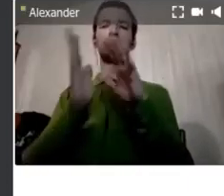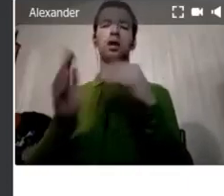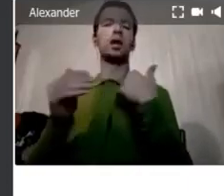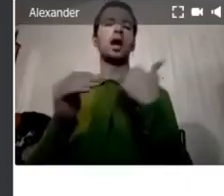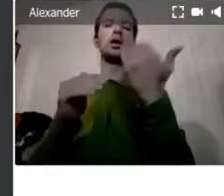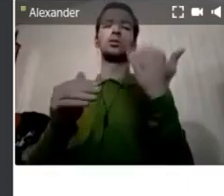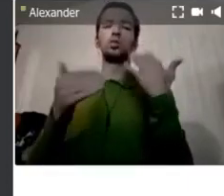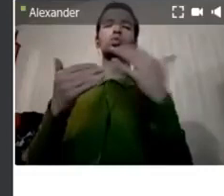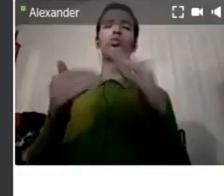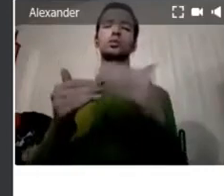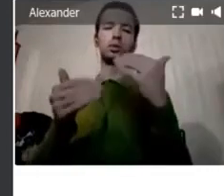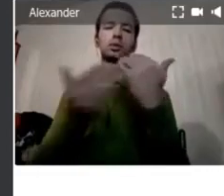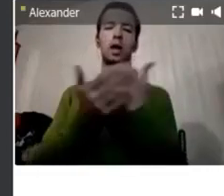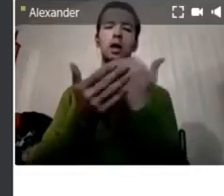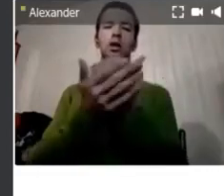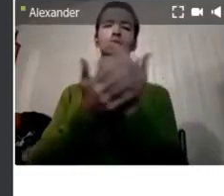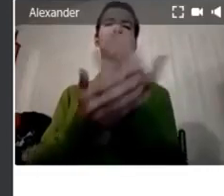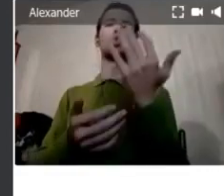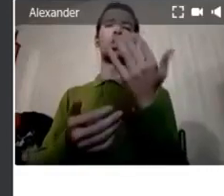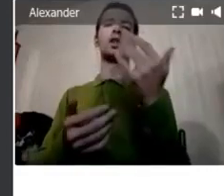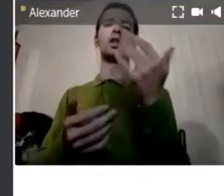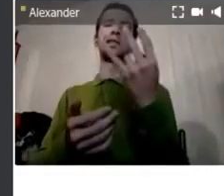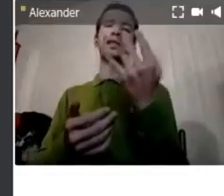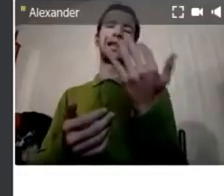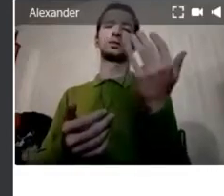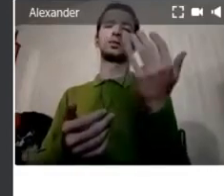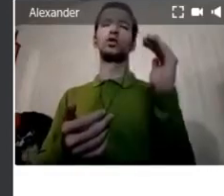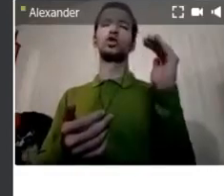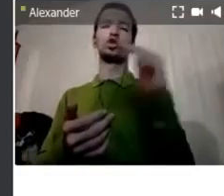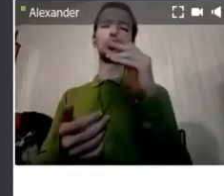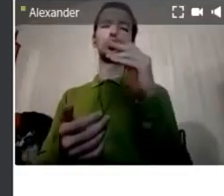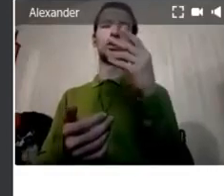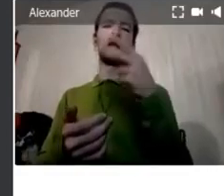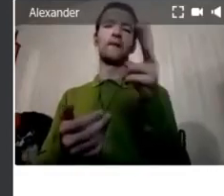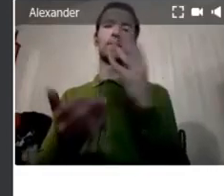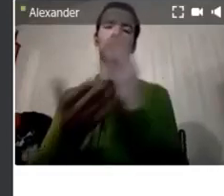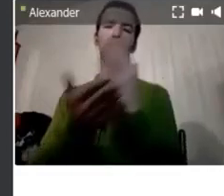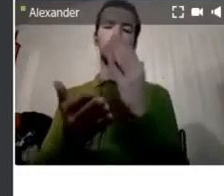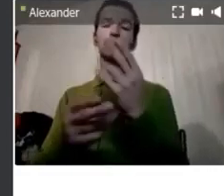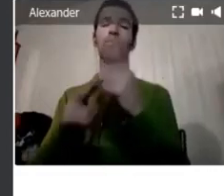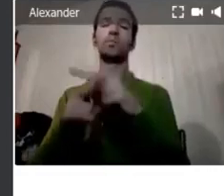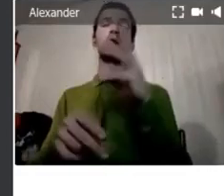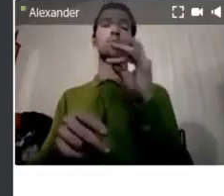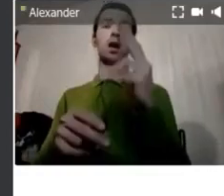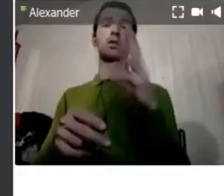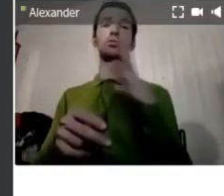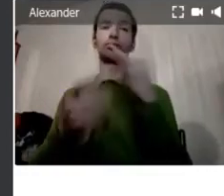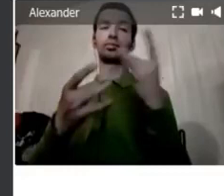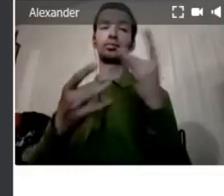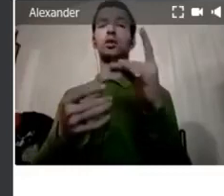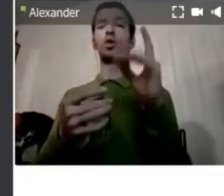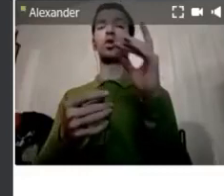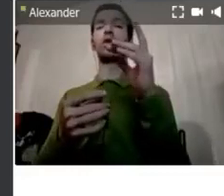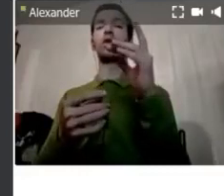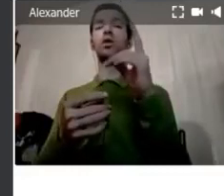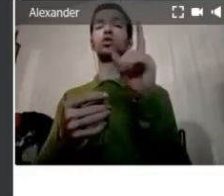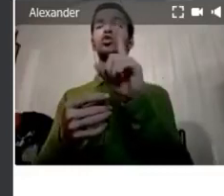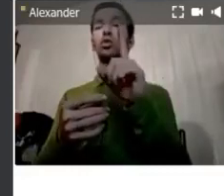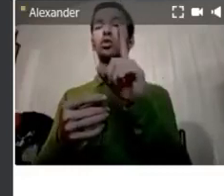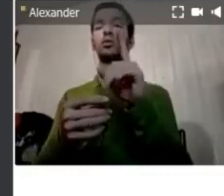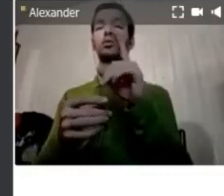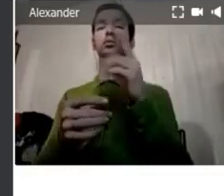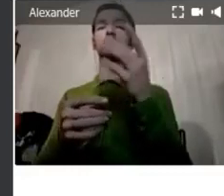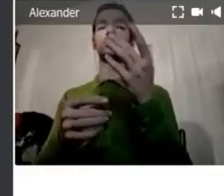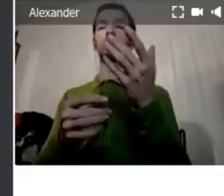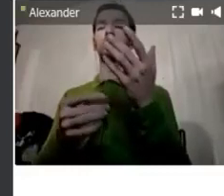это люди, которым действительно трудно общаться. То есть вы сами понимаете, скажем,